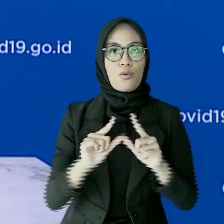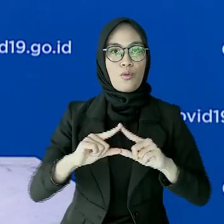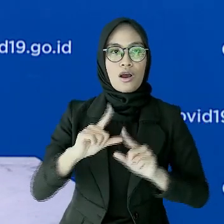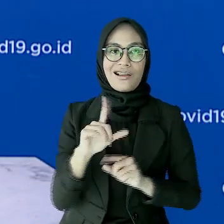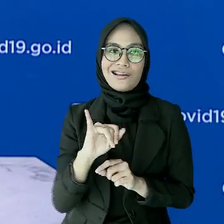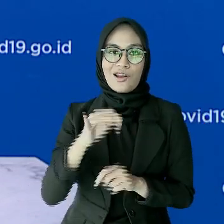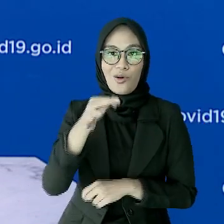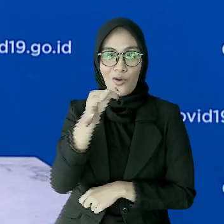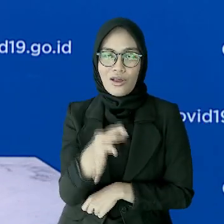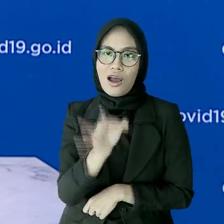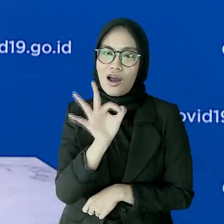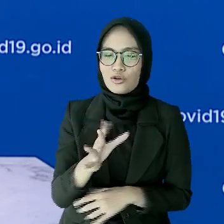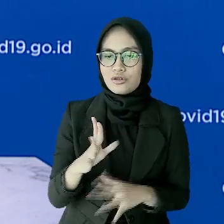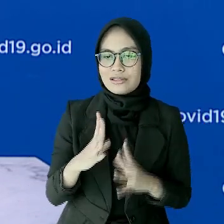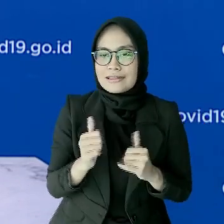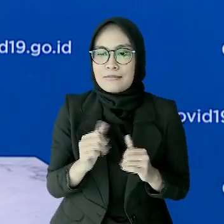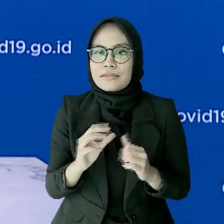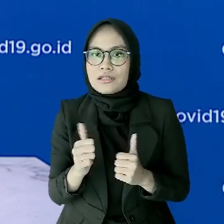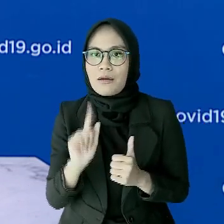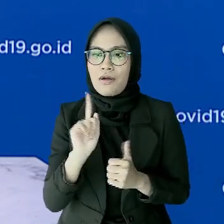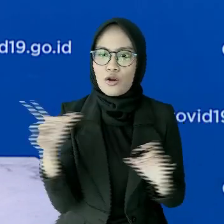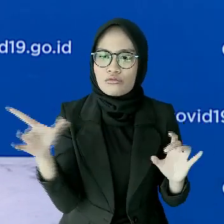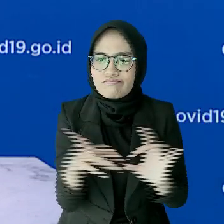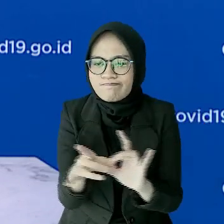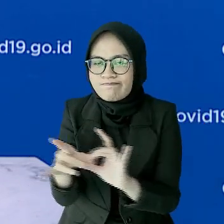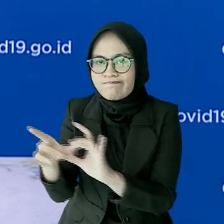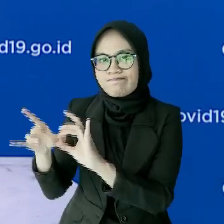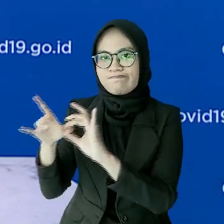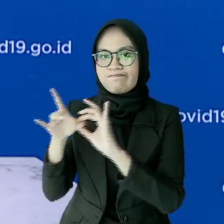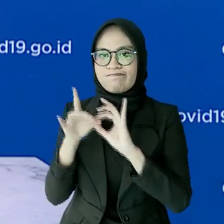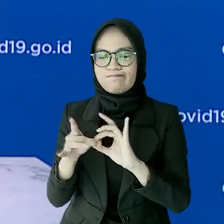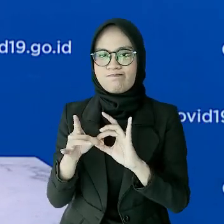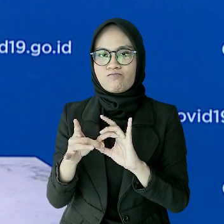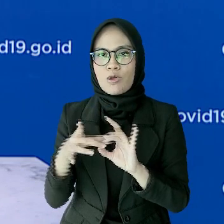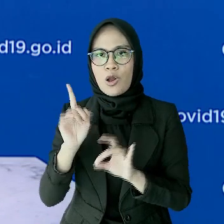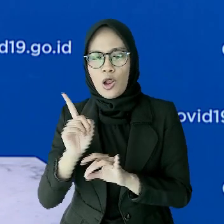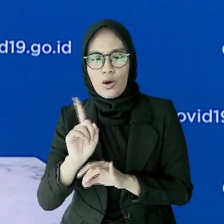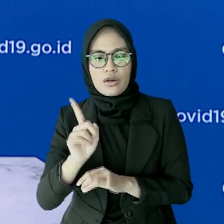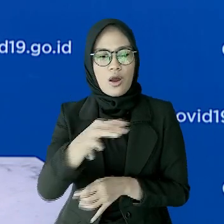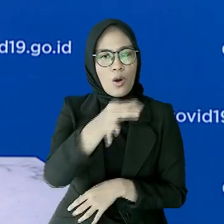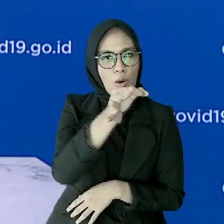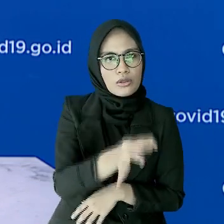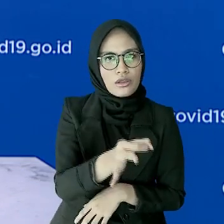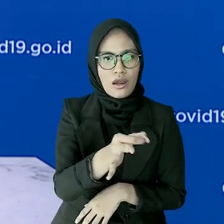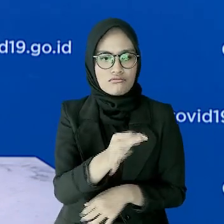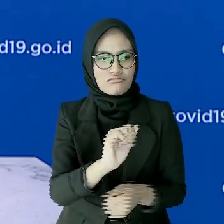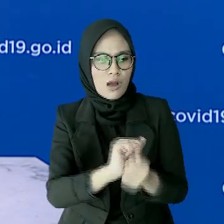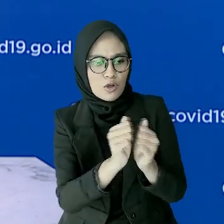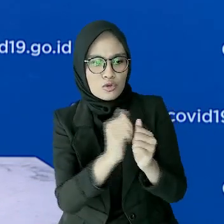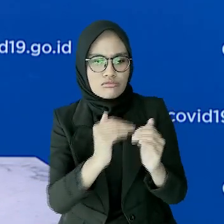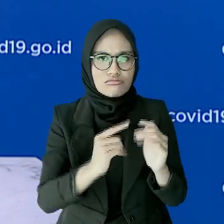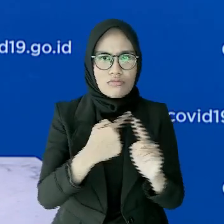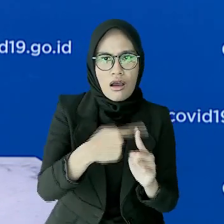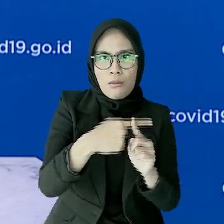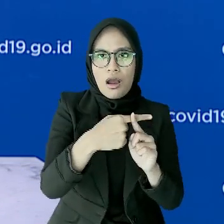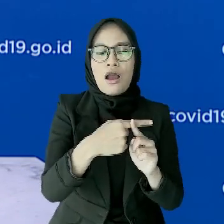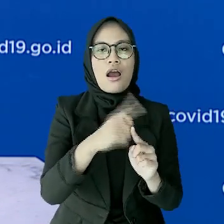berkoordinasi, mengingatkan, dan bahu-membahu apabila terdapat wilayah yang mengalami kenaikan kasus di